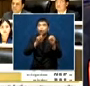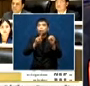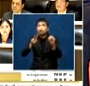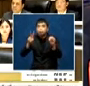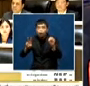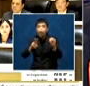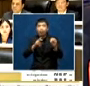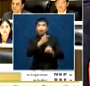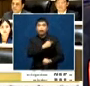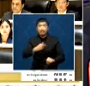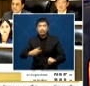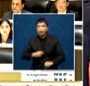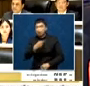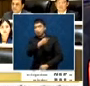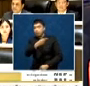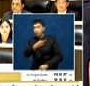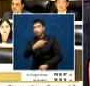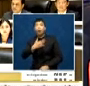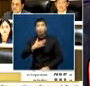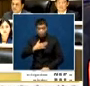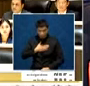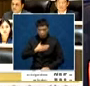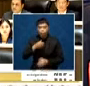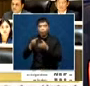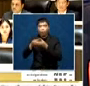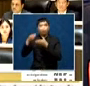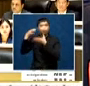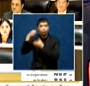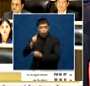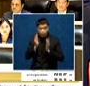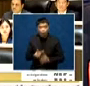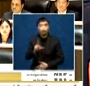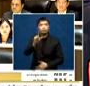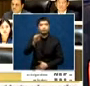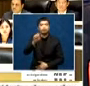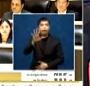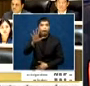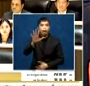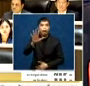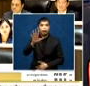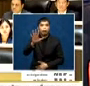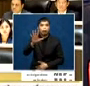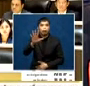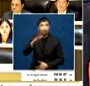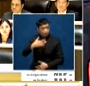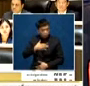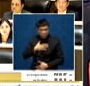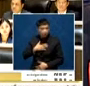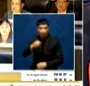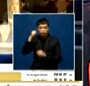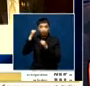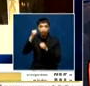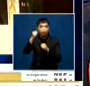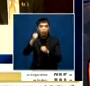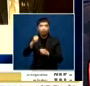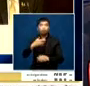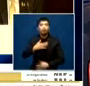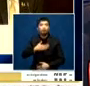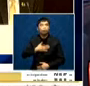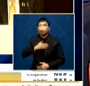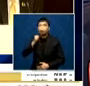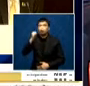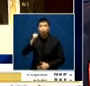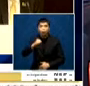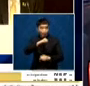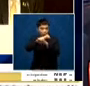คนดีอะไรหรอกมันอยู่ที่กติกาประชาธิปไตยใช่ไหมแล้วที่สุดแล้วไอ้พวกรัฐประหารหรือพวกพรรคร่วมรัฐบาลเนี่ยที่มันทำตัวต่ำลงต่ำล